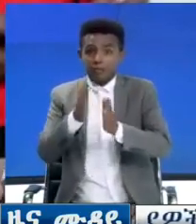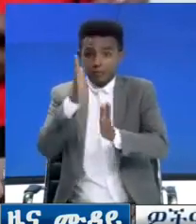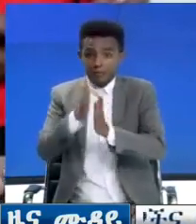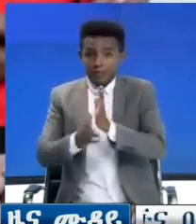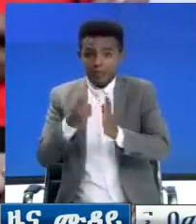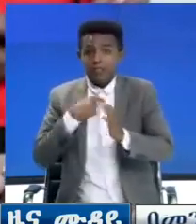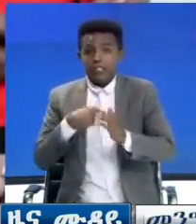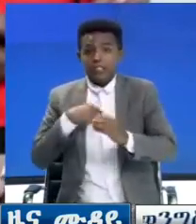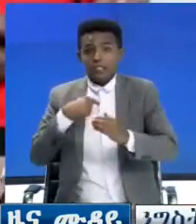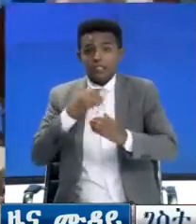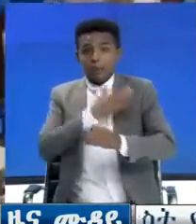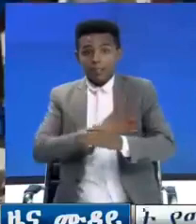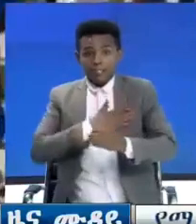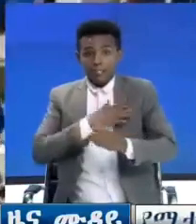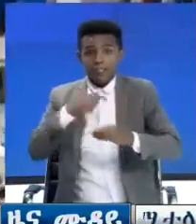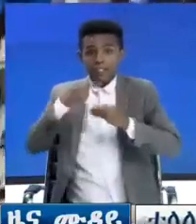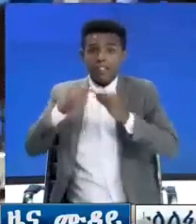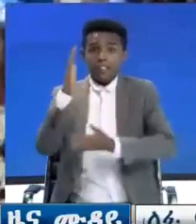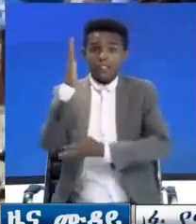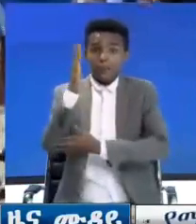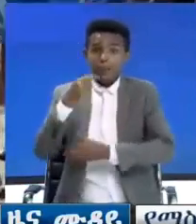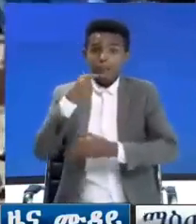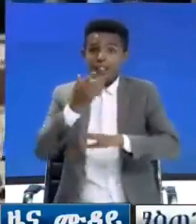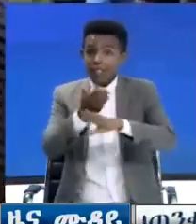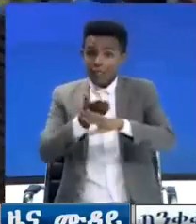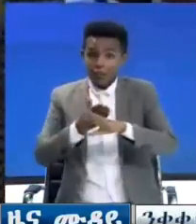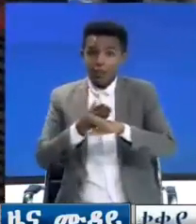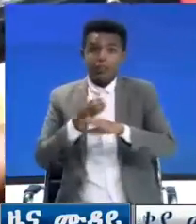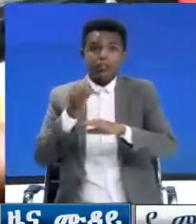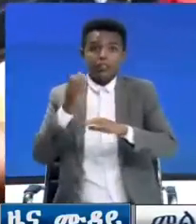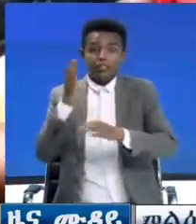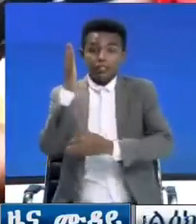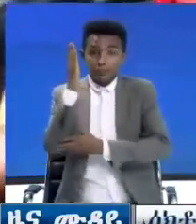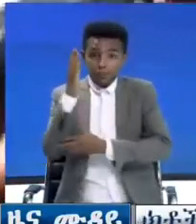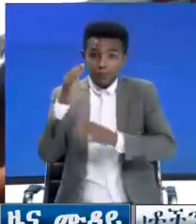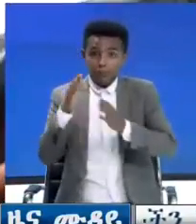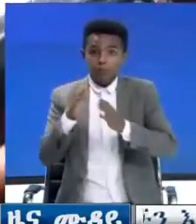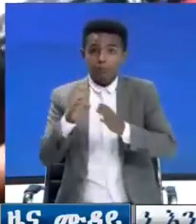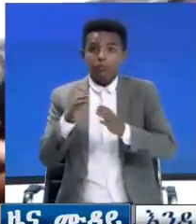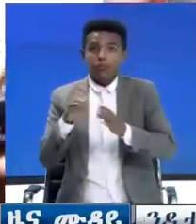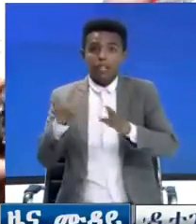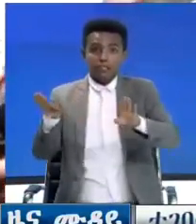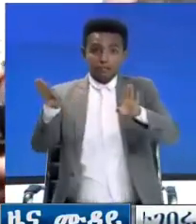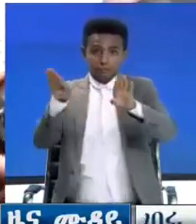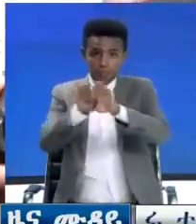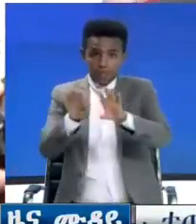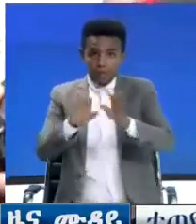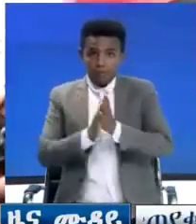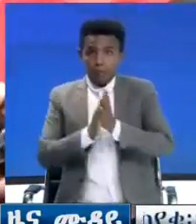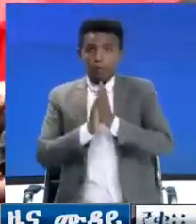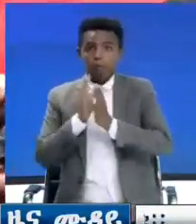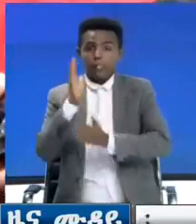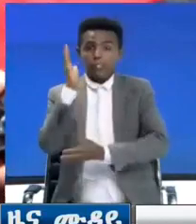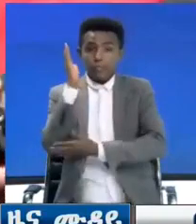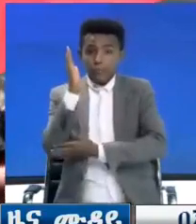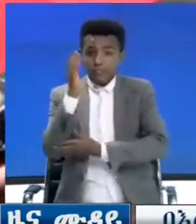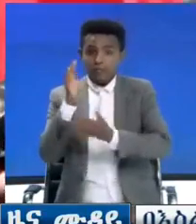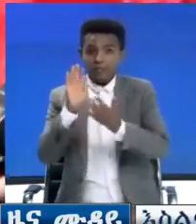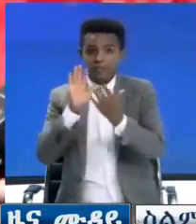ስለ እግዚአብሔር ብለን እንለምናችሁ፣ ወደ ቤታችን ገብተን ደጃችንን ዘግተን በንስሐ በእግዚአብሔር ፊት